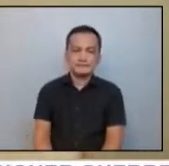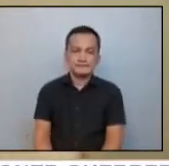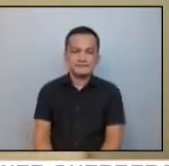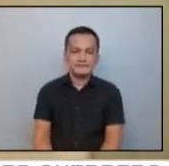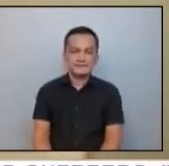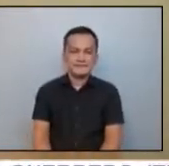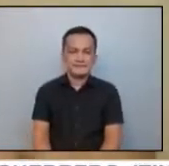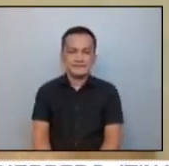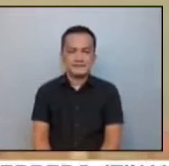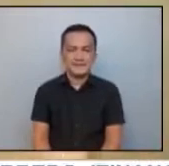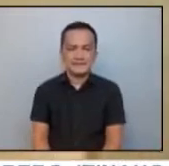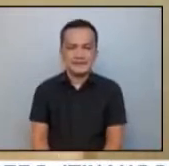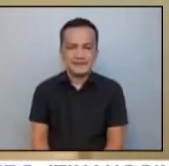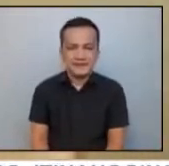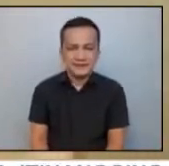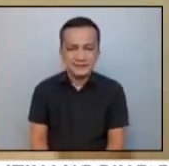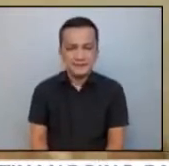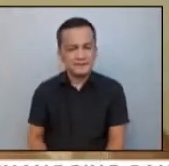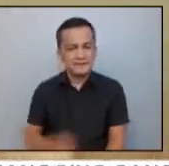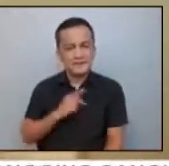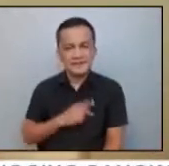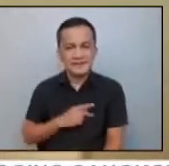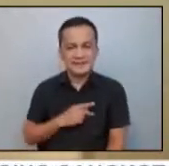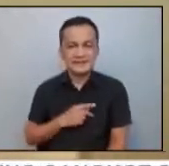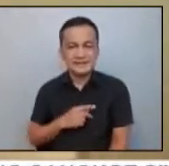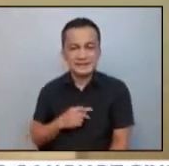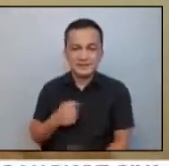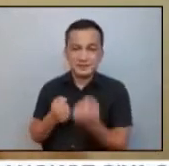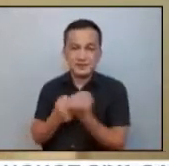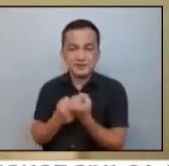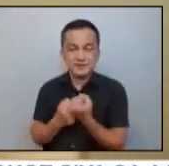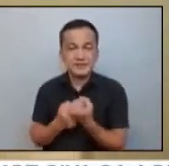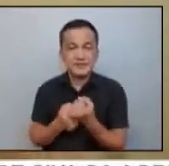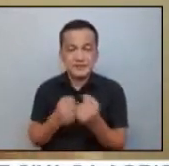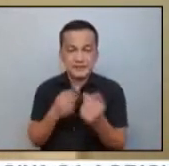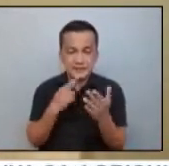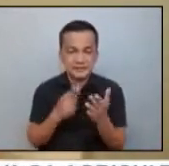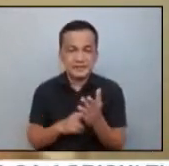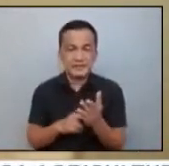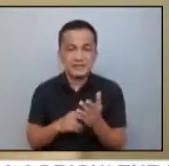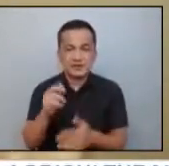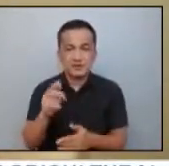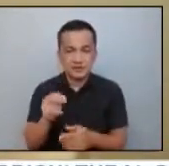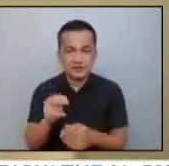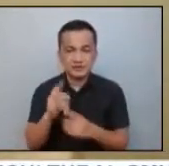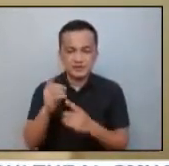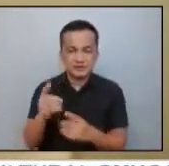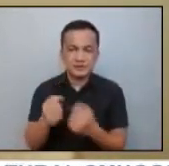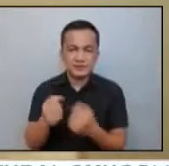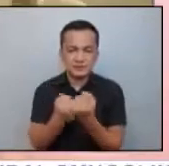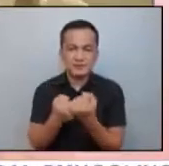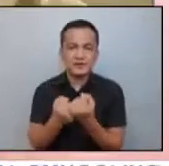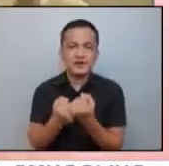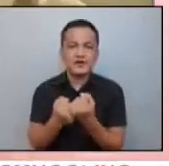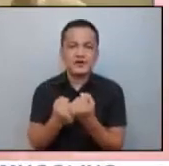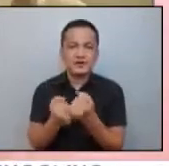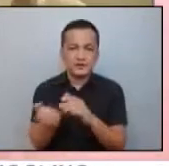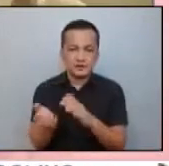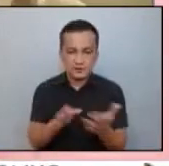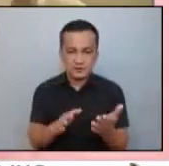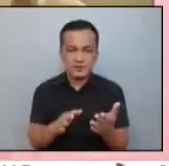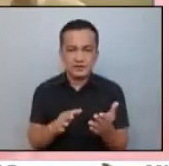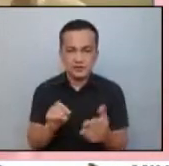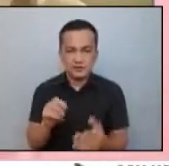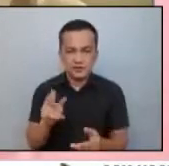please lang po, no, register as an organ donor and support deceased organ donation po. Doktora, talaga